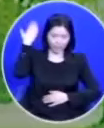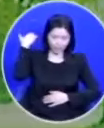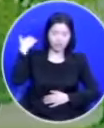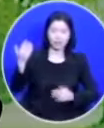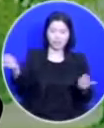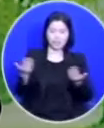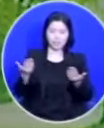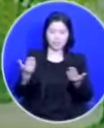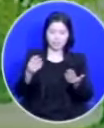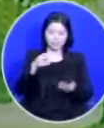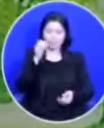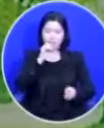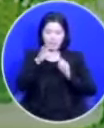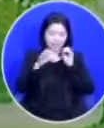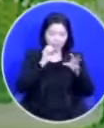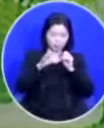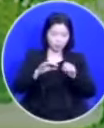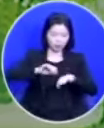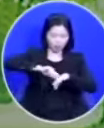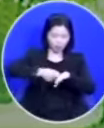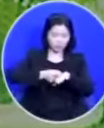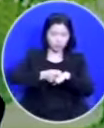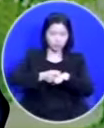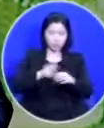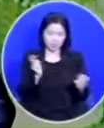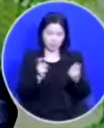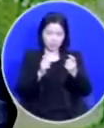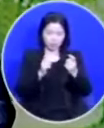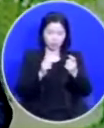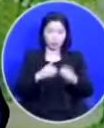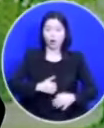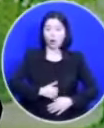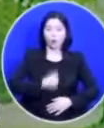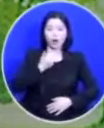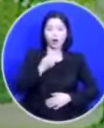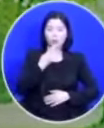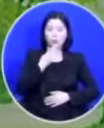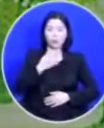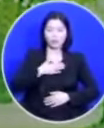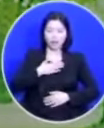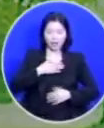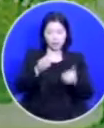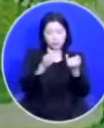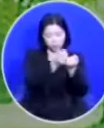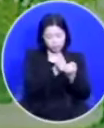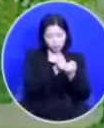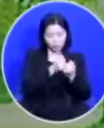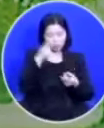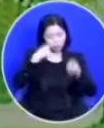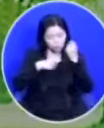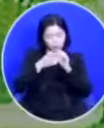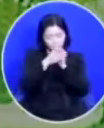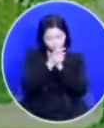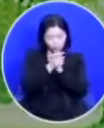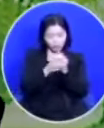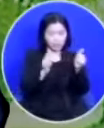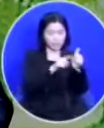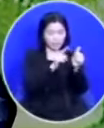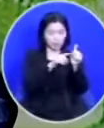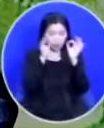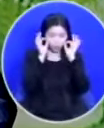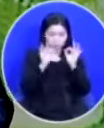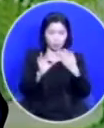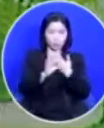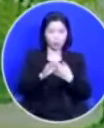일부러 싸움을 걸어도 화를 내지 않고 저를 붙잡고 울며 기도하는 남편을 보면 놀랍기도